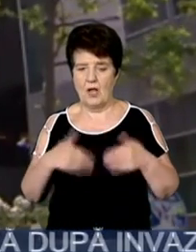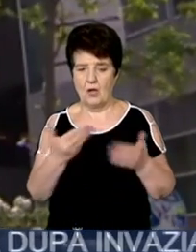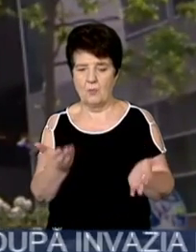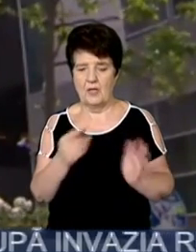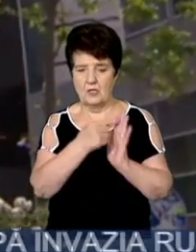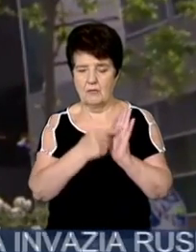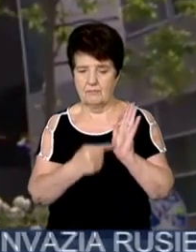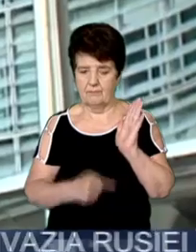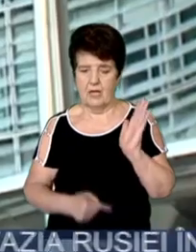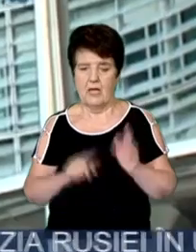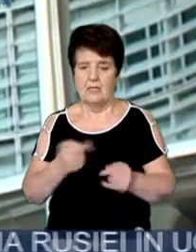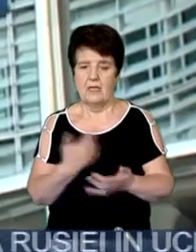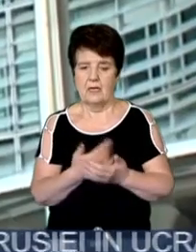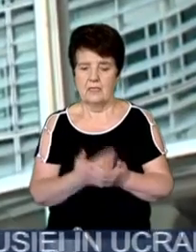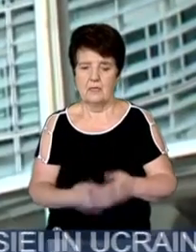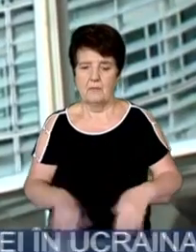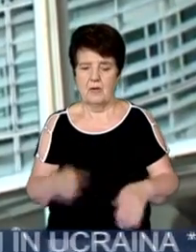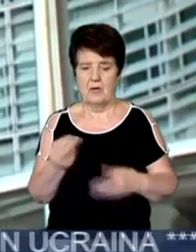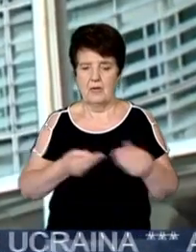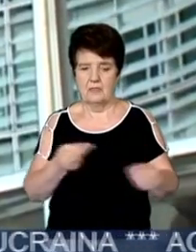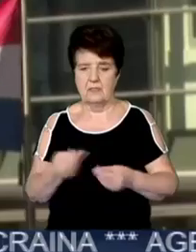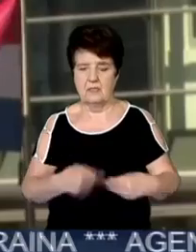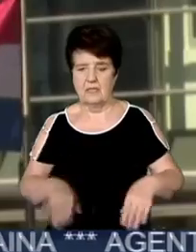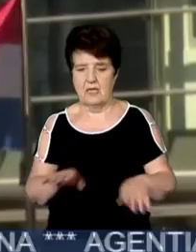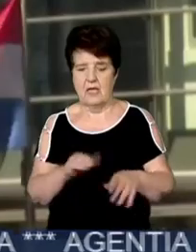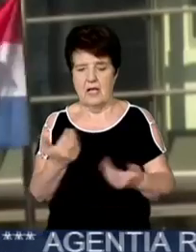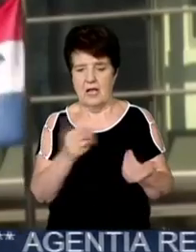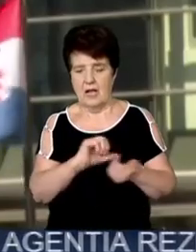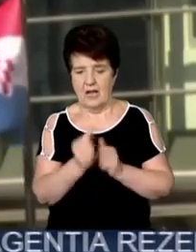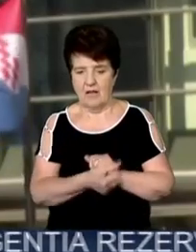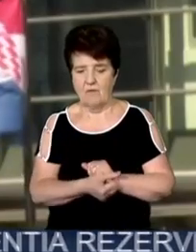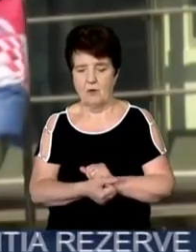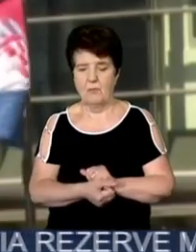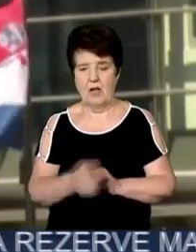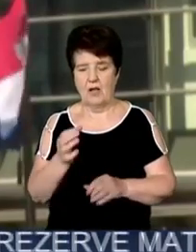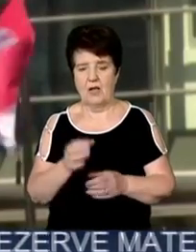Comisiei Europene, de exemplu, să încheie procesul de reformare a sistemului judiciar.